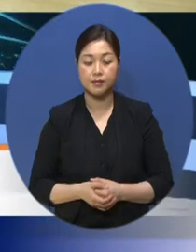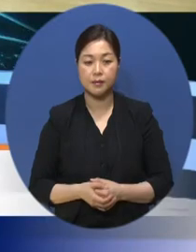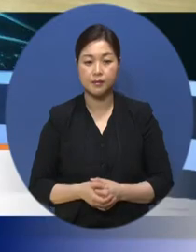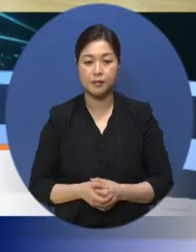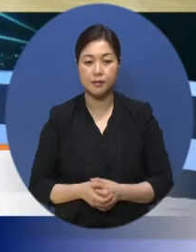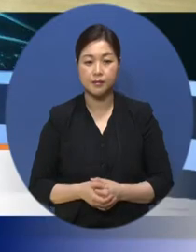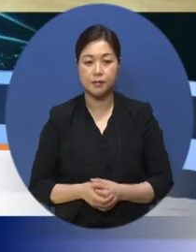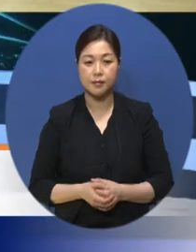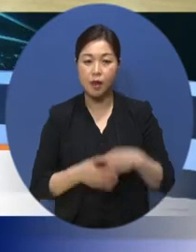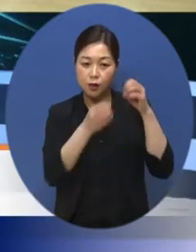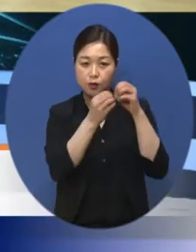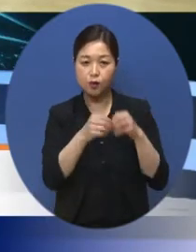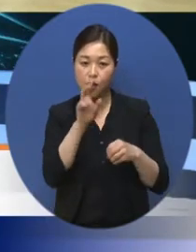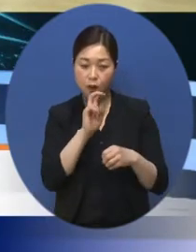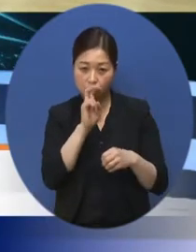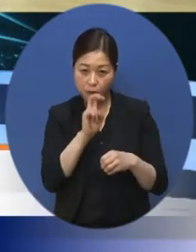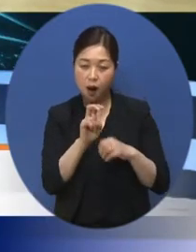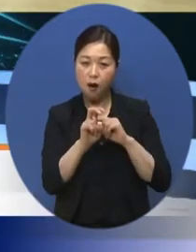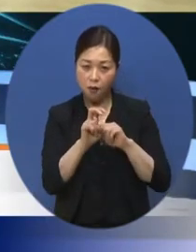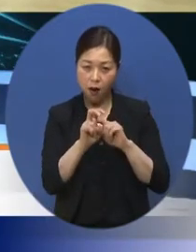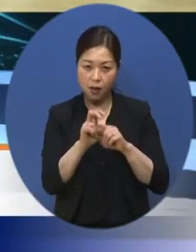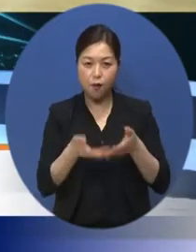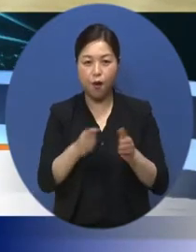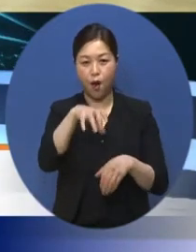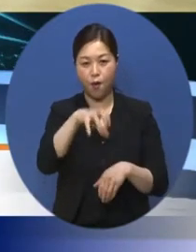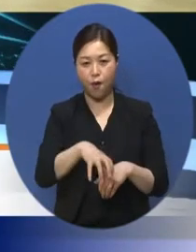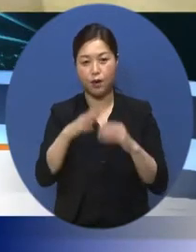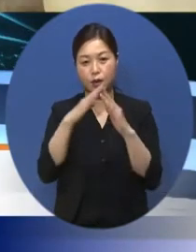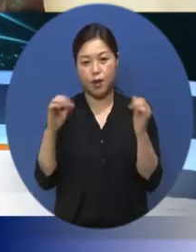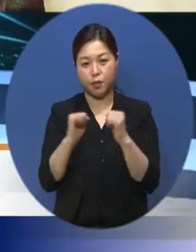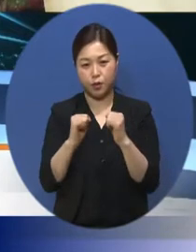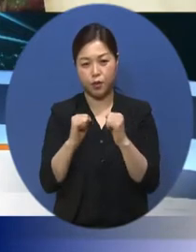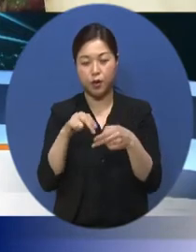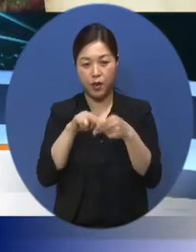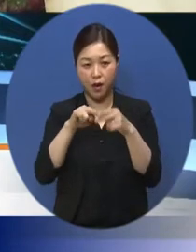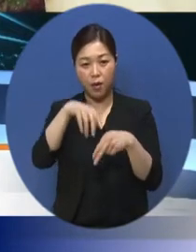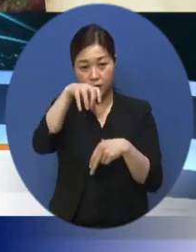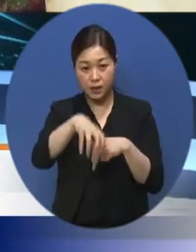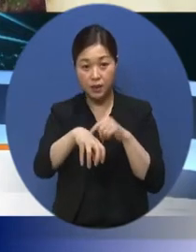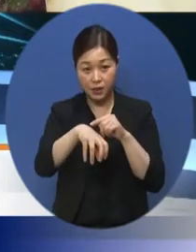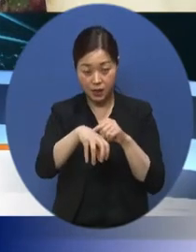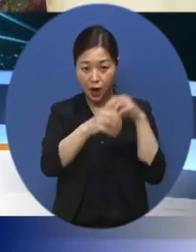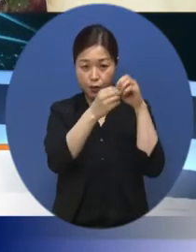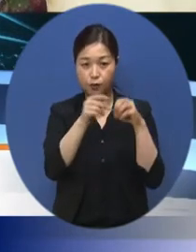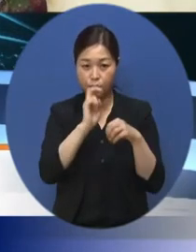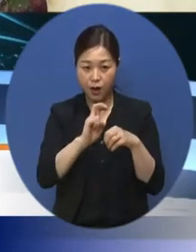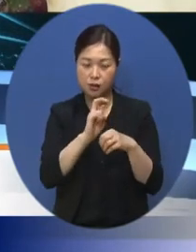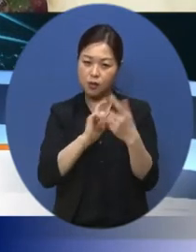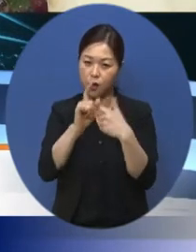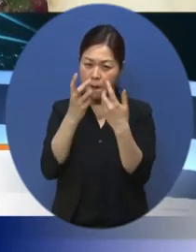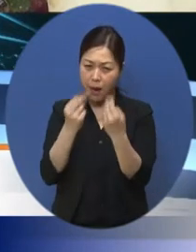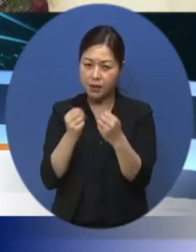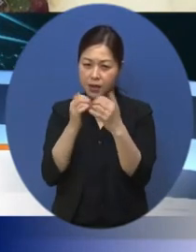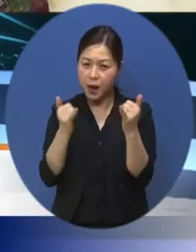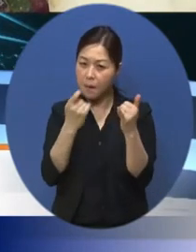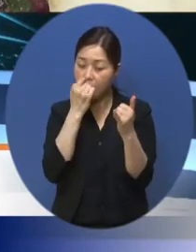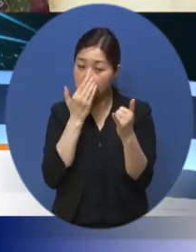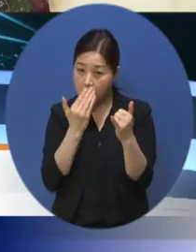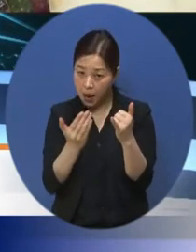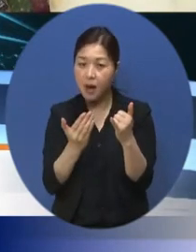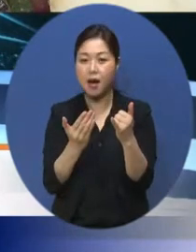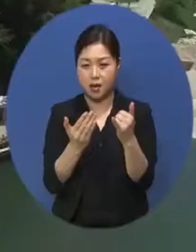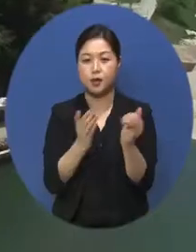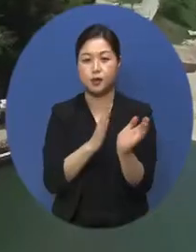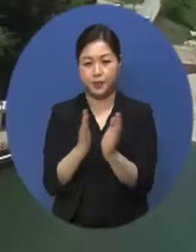국악의 본고장 전라북도 남원시가 우리 전통문화예술인 국악을 더 많은 사람들이 배울 수 있도록 하는 시간을